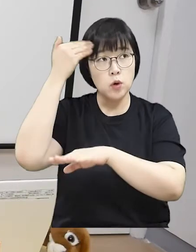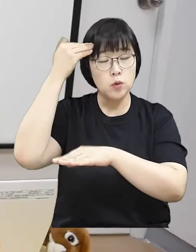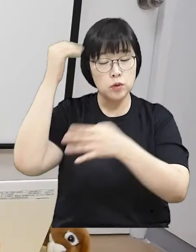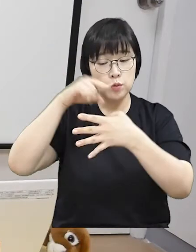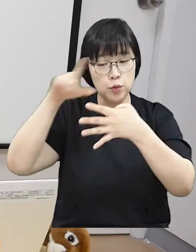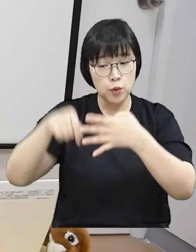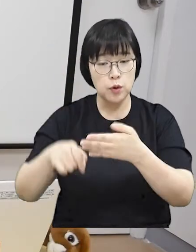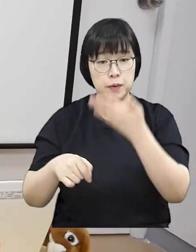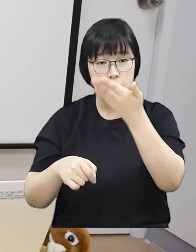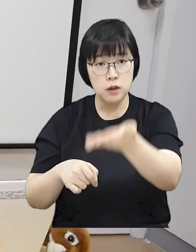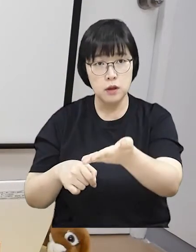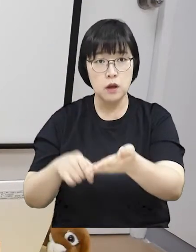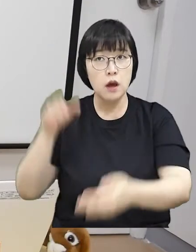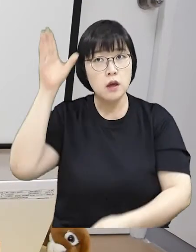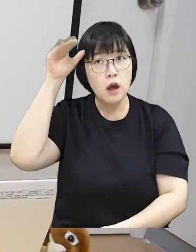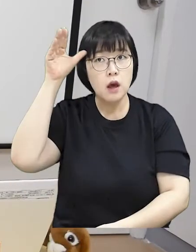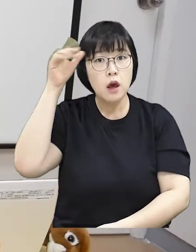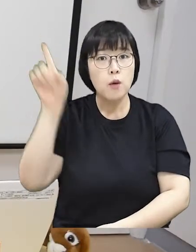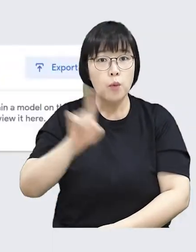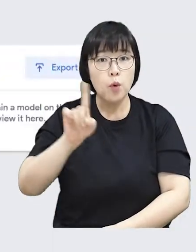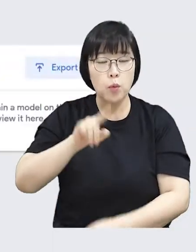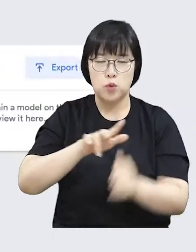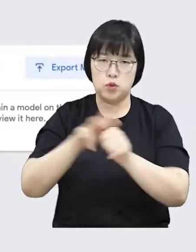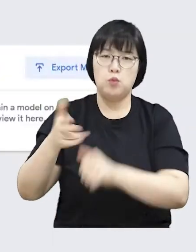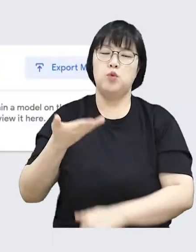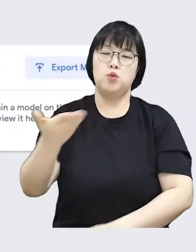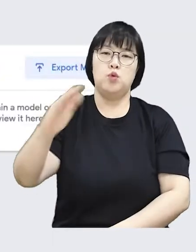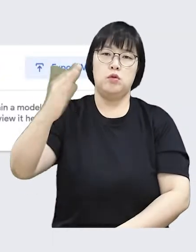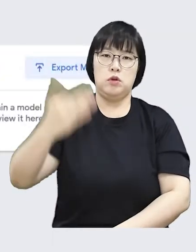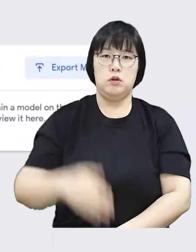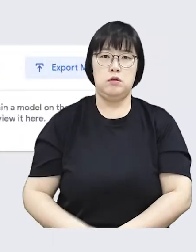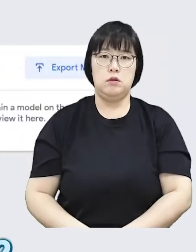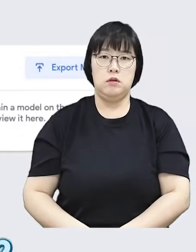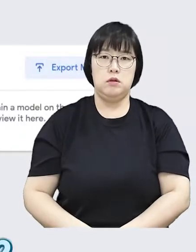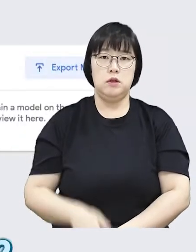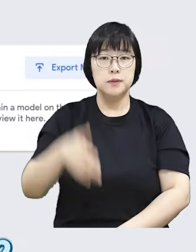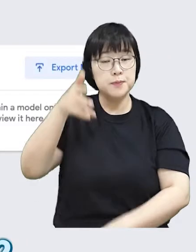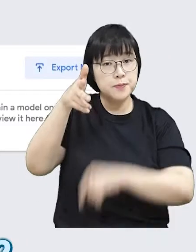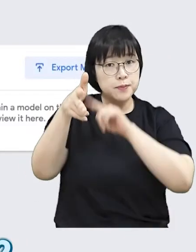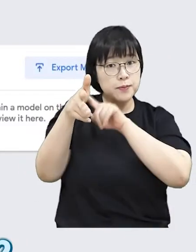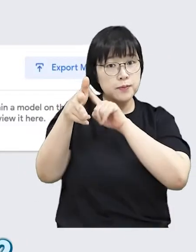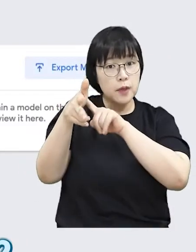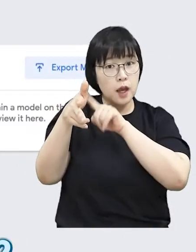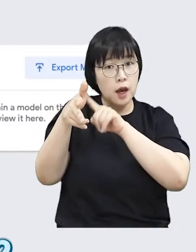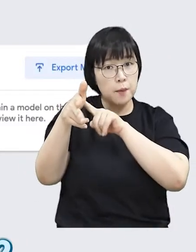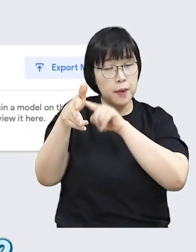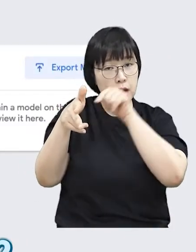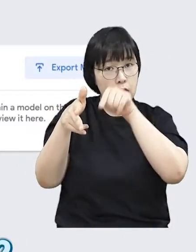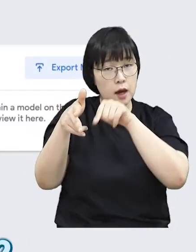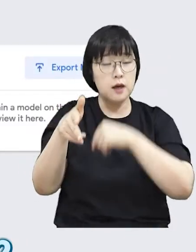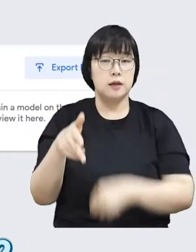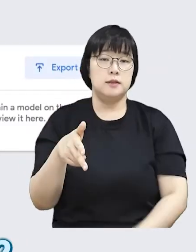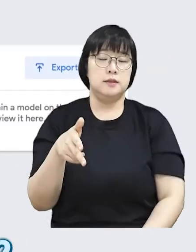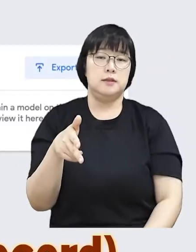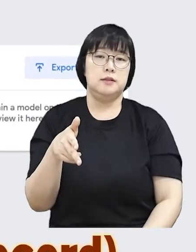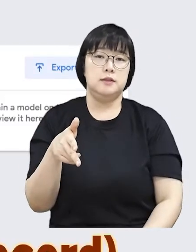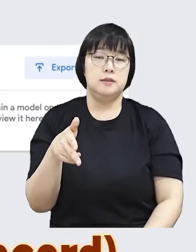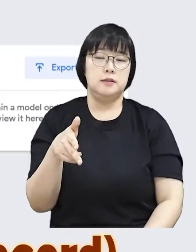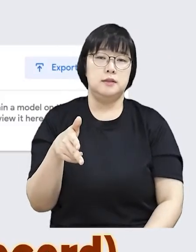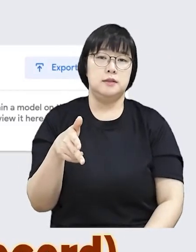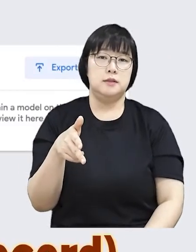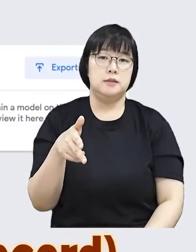강아지라는 데이터를 알려줘야 돼. 어떻게 생겼다는 거. 이게 카메라예요. 이렇게 돌려가지고 찍으면 되는 거예요? 그러면